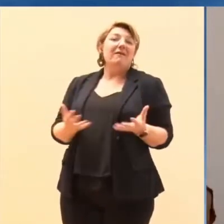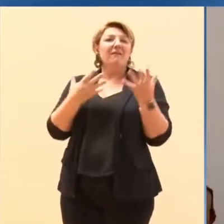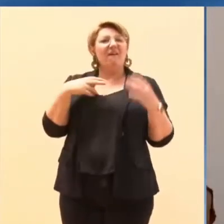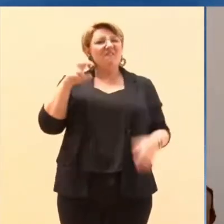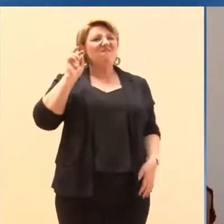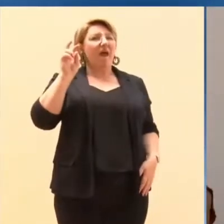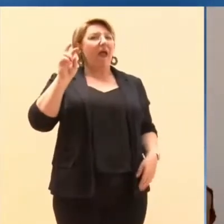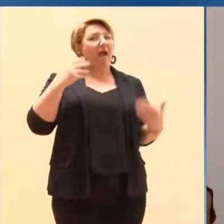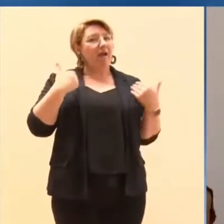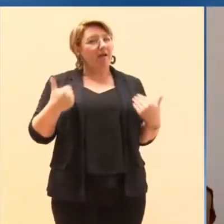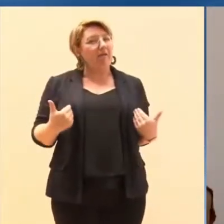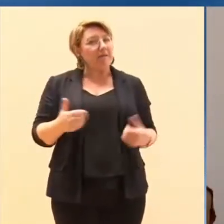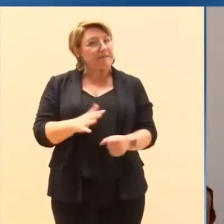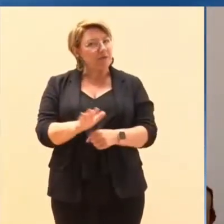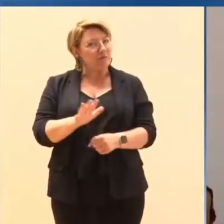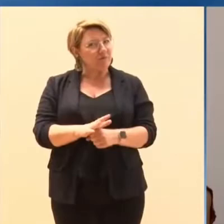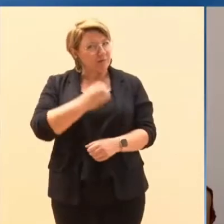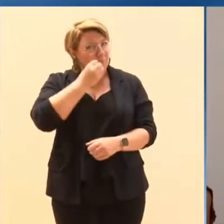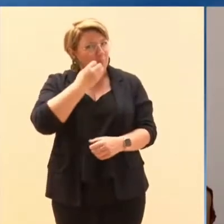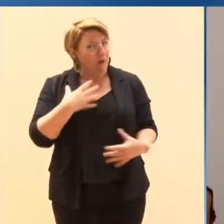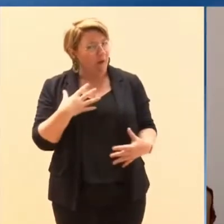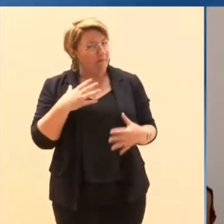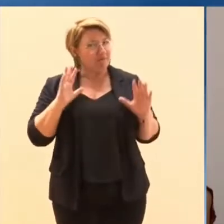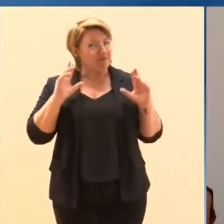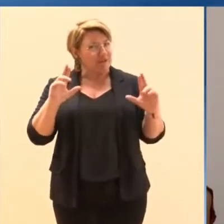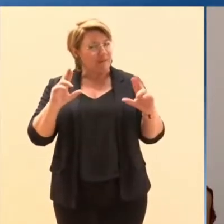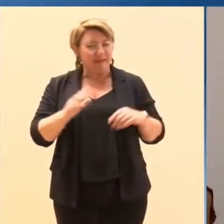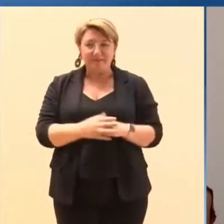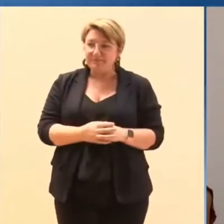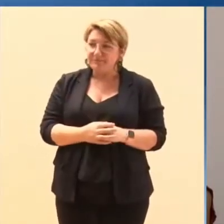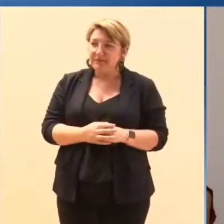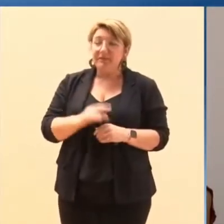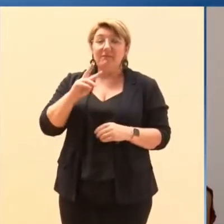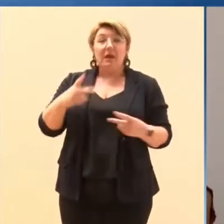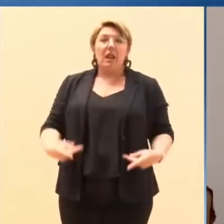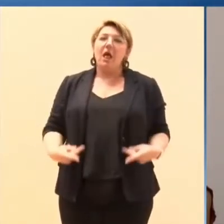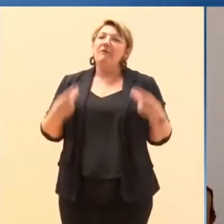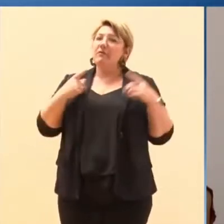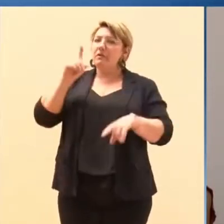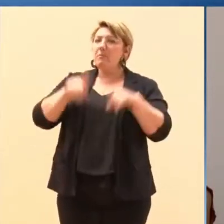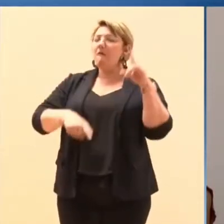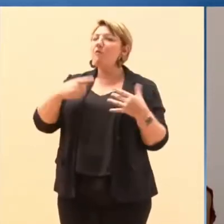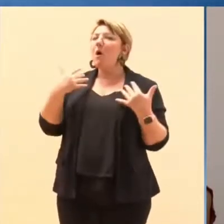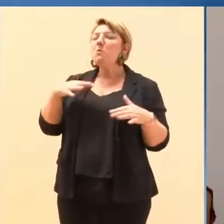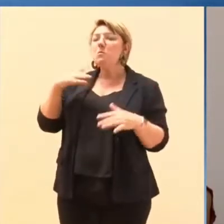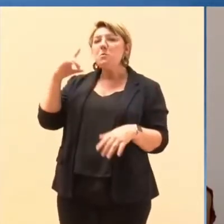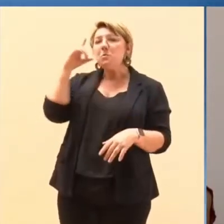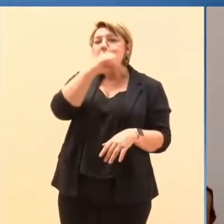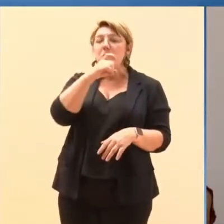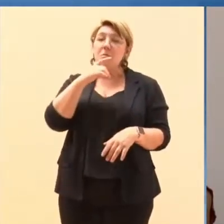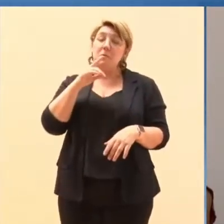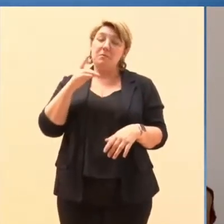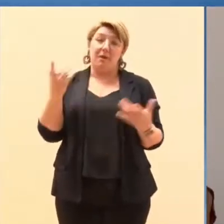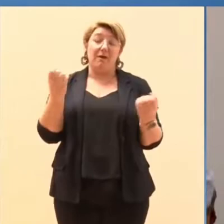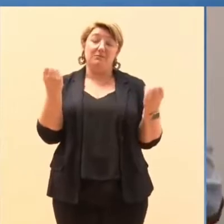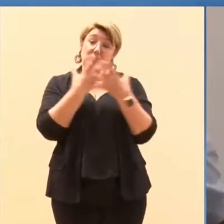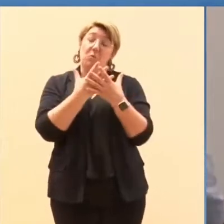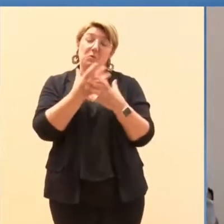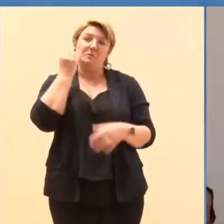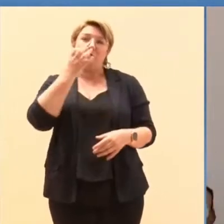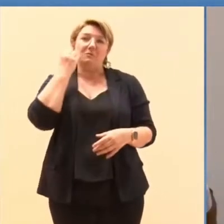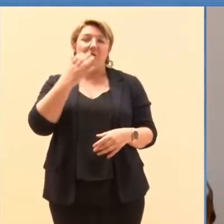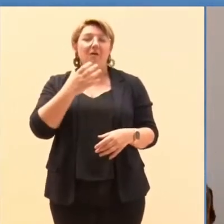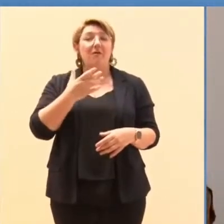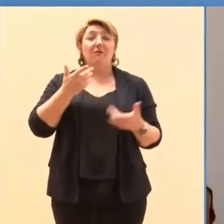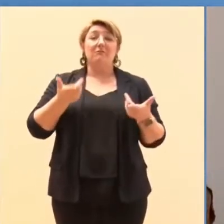vert. En tout cas, la vie est toujours surprenante, parfois féroce, je le sais. Elle a décidé que je préside cette séance